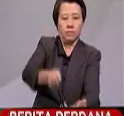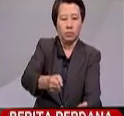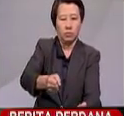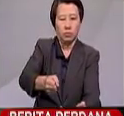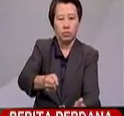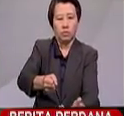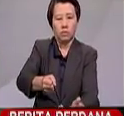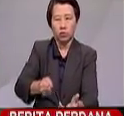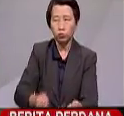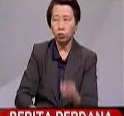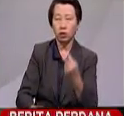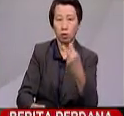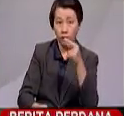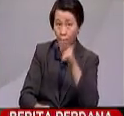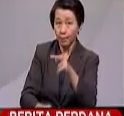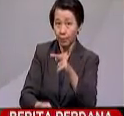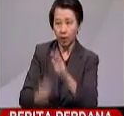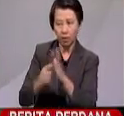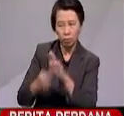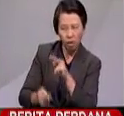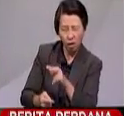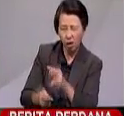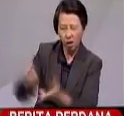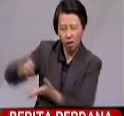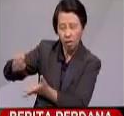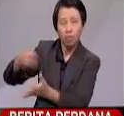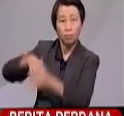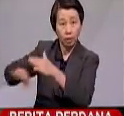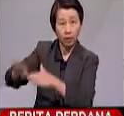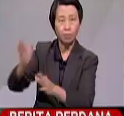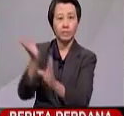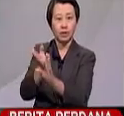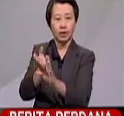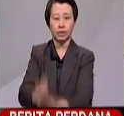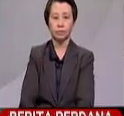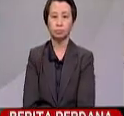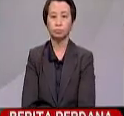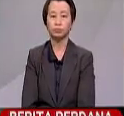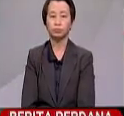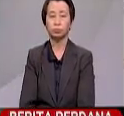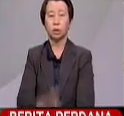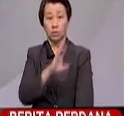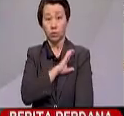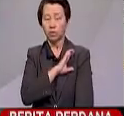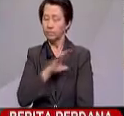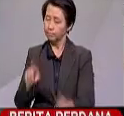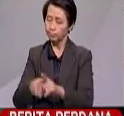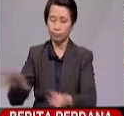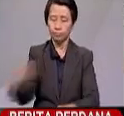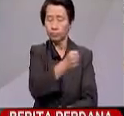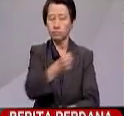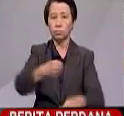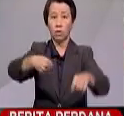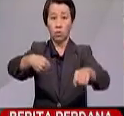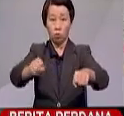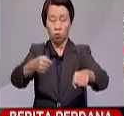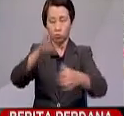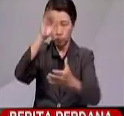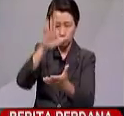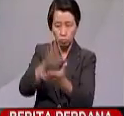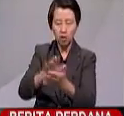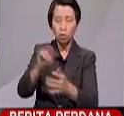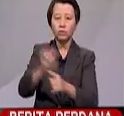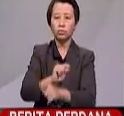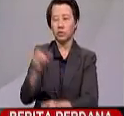is already there. Started there. Polis turut merampas sebuah motosikal yang dipercayai